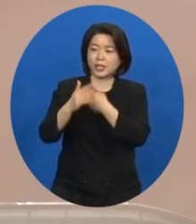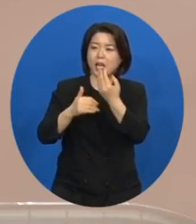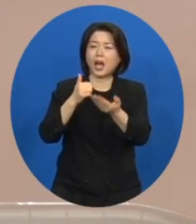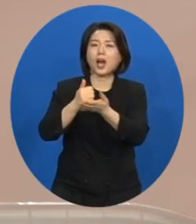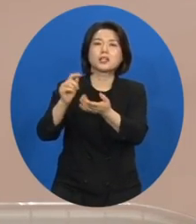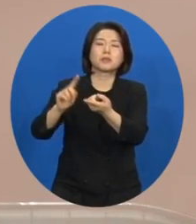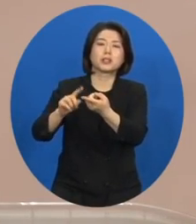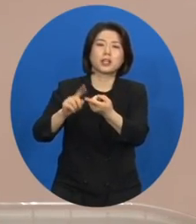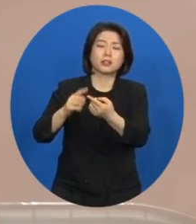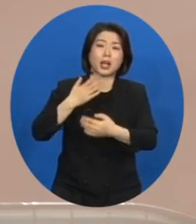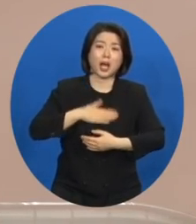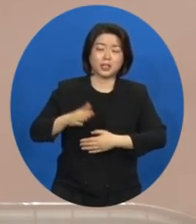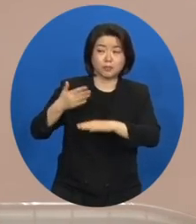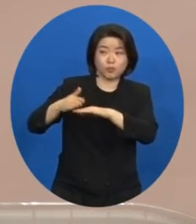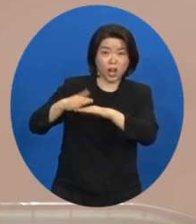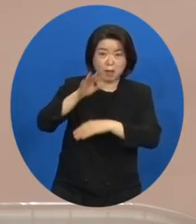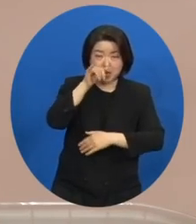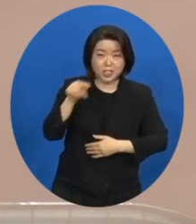나라